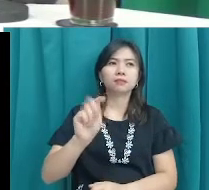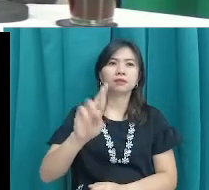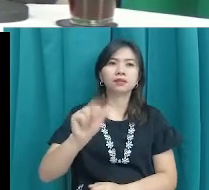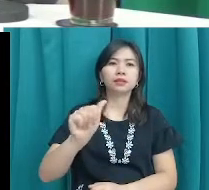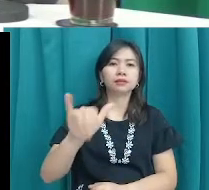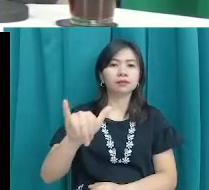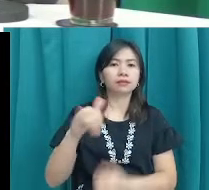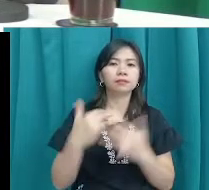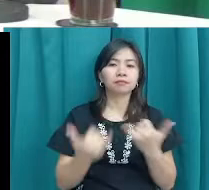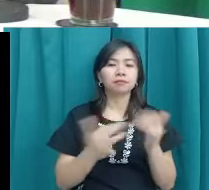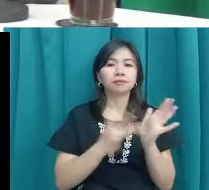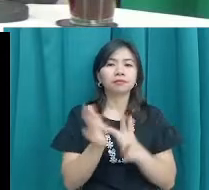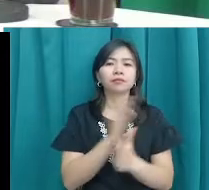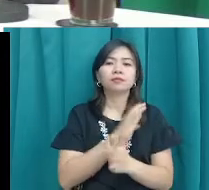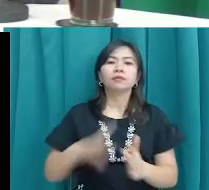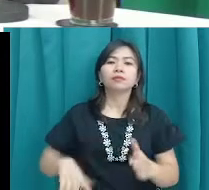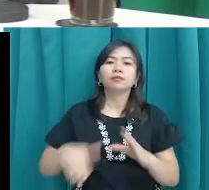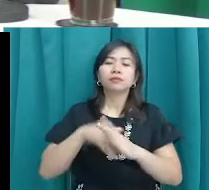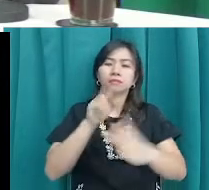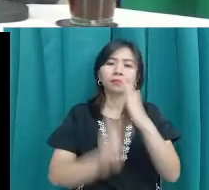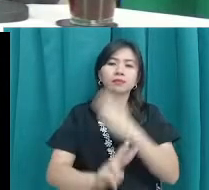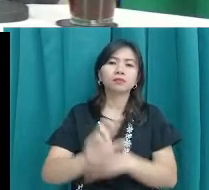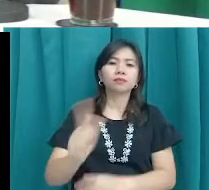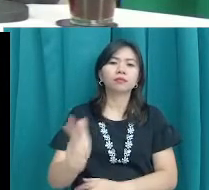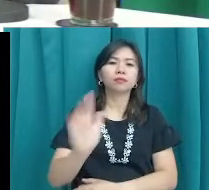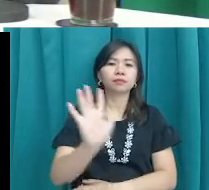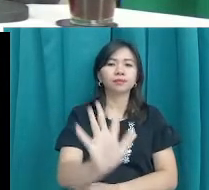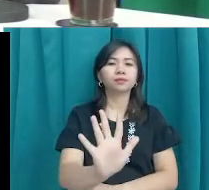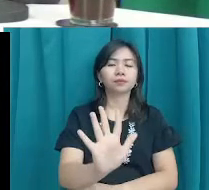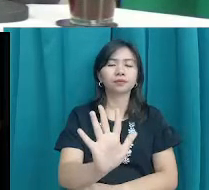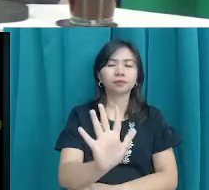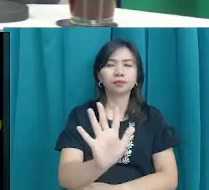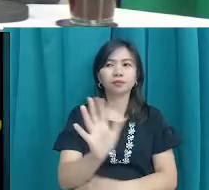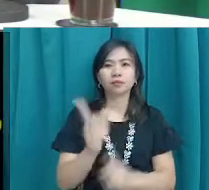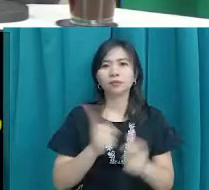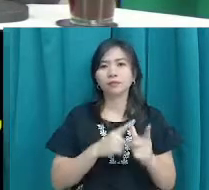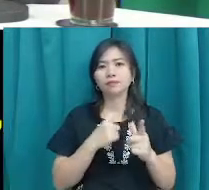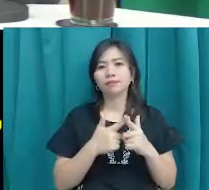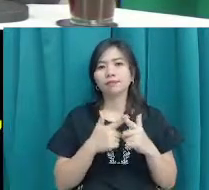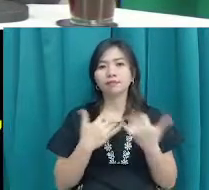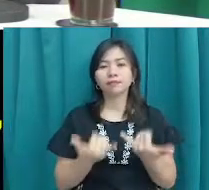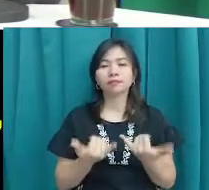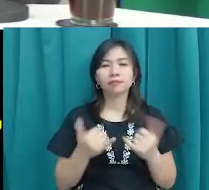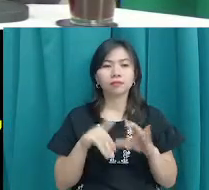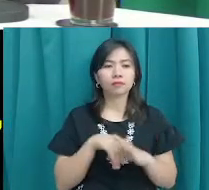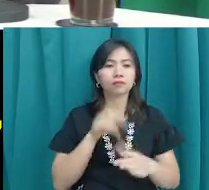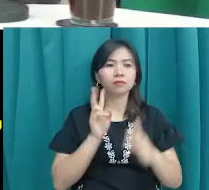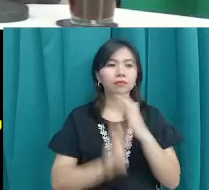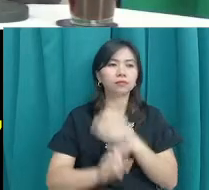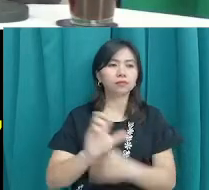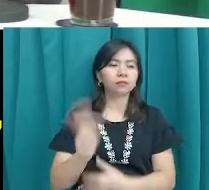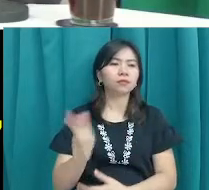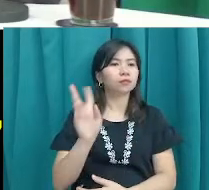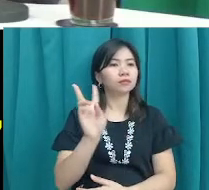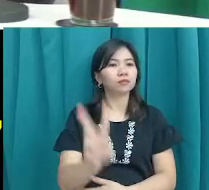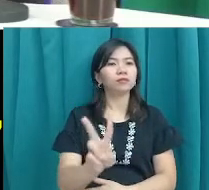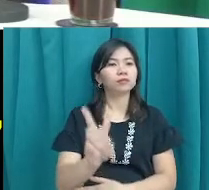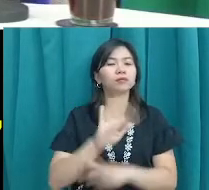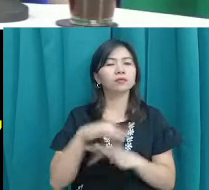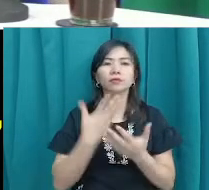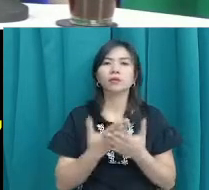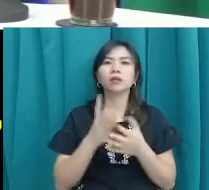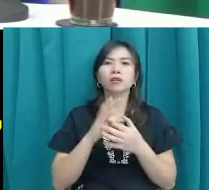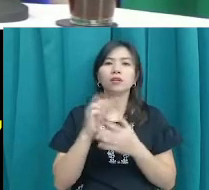Hesukristo. Then, verse number 25. Then, tandaan nyo, sa verse number 22, lahat sila,